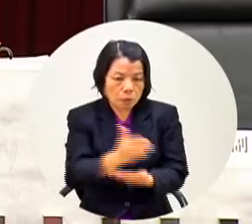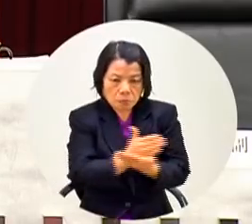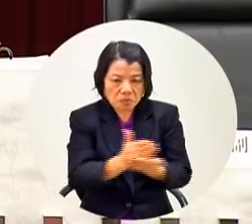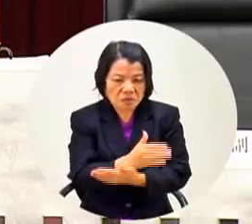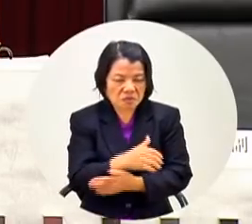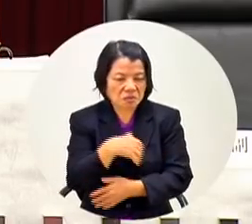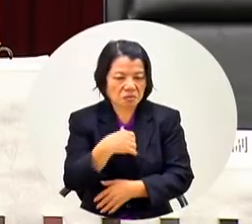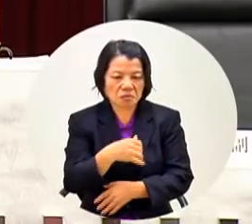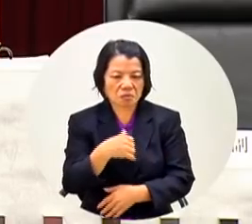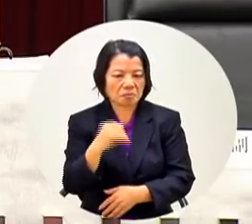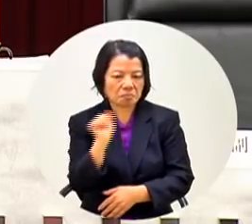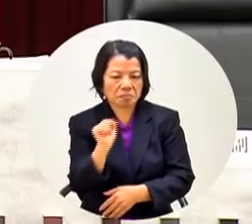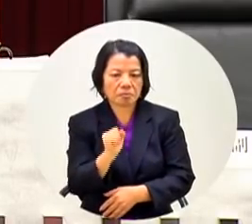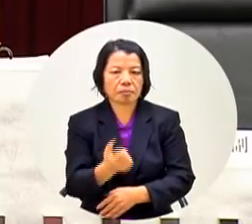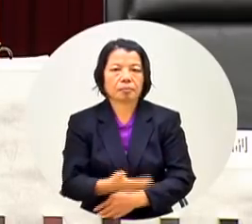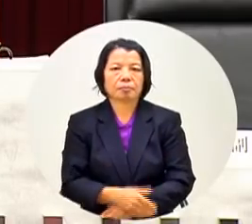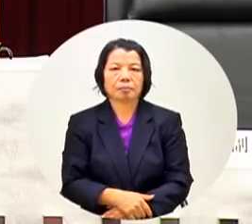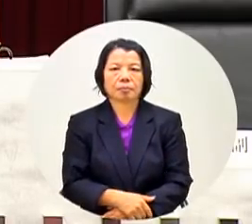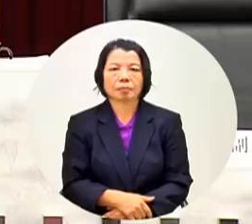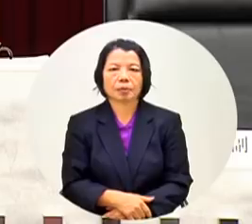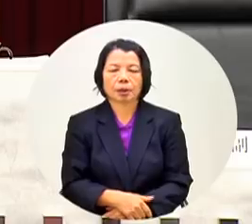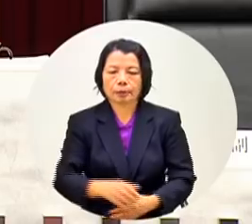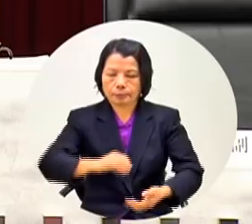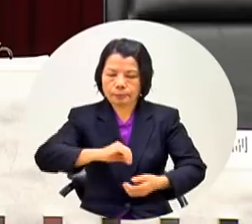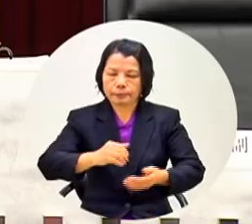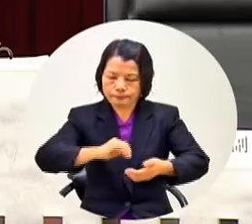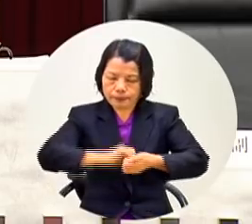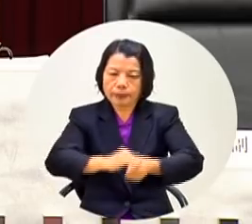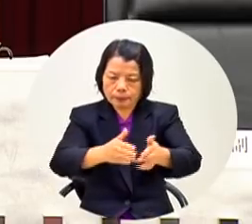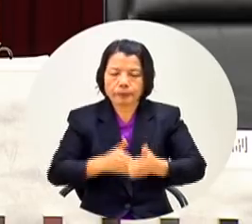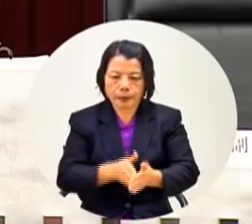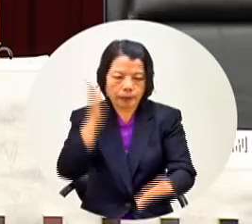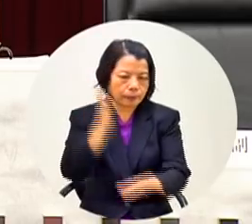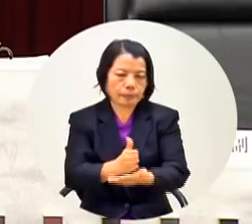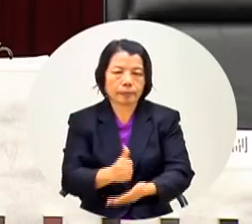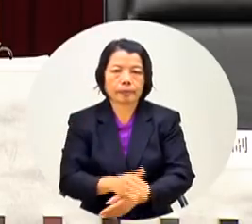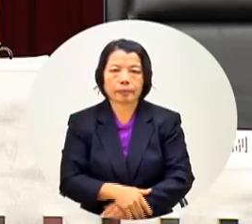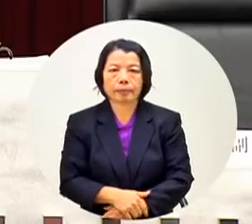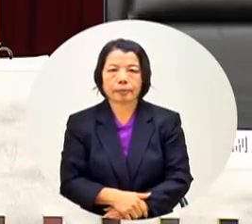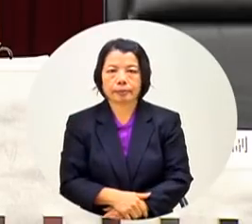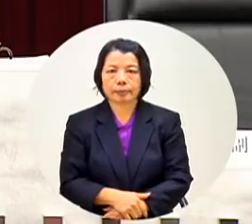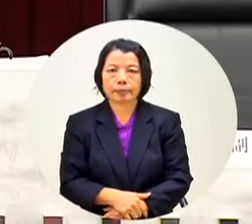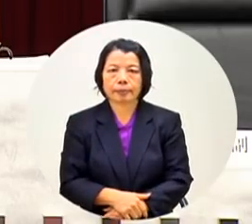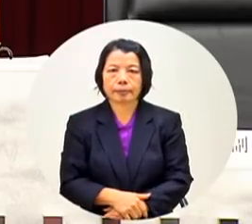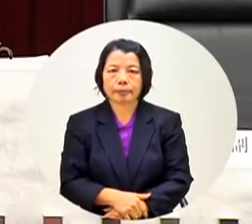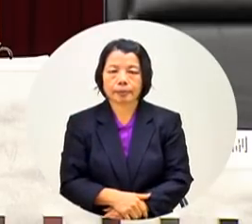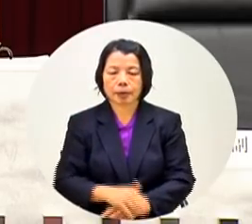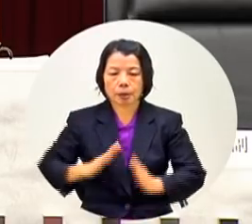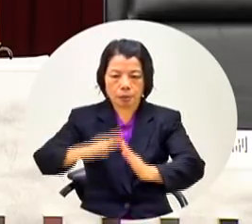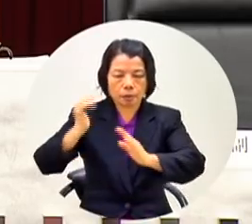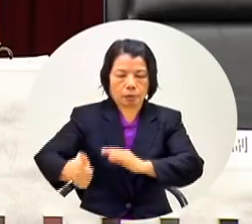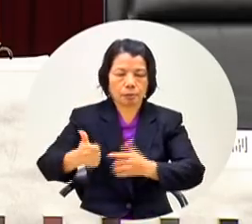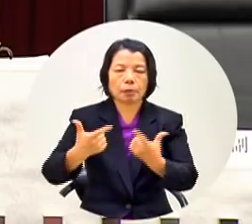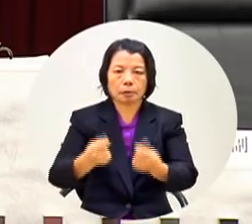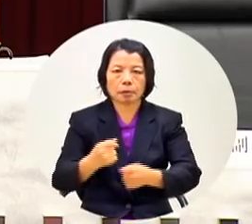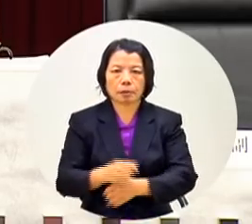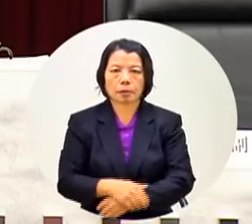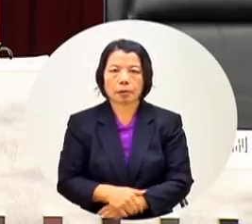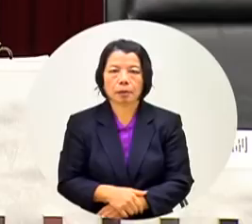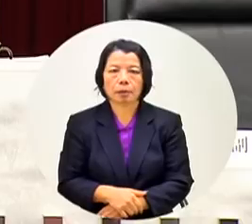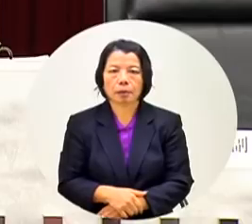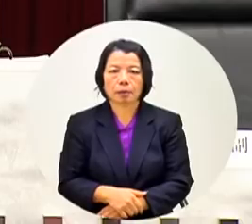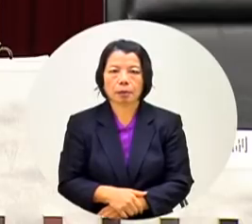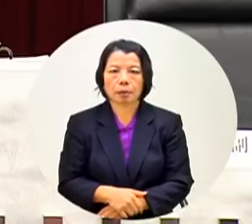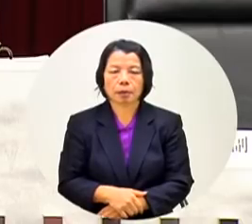当断则断呐。该人也未使，市长也少先，甲地拢少上反对，甲赞成的声先